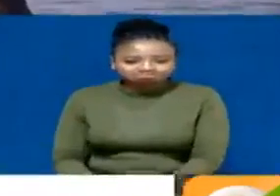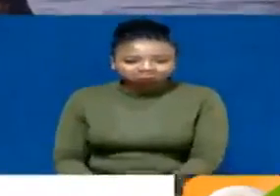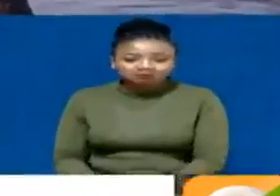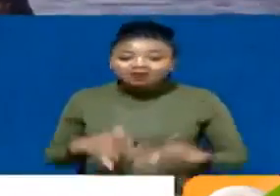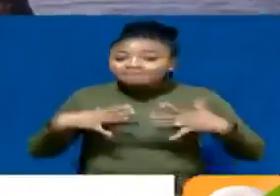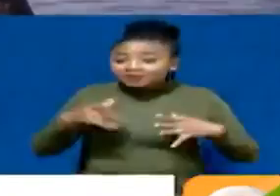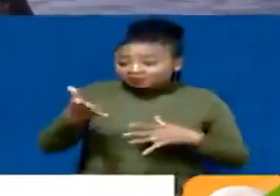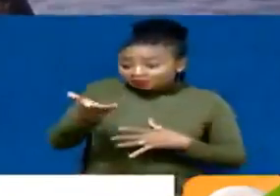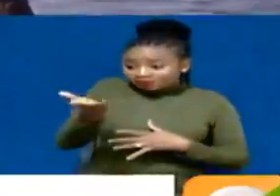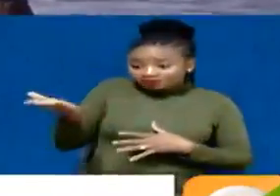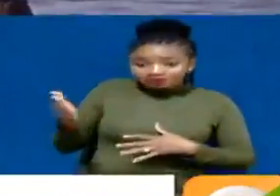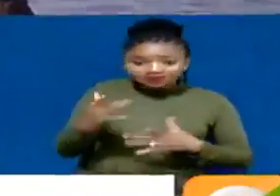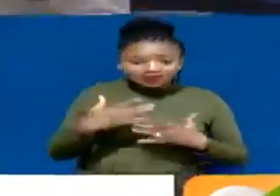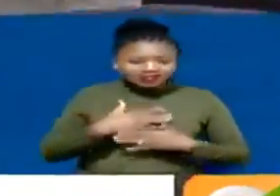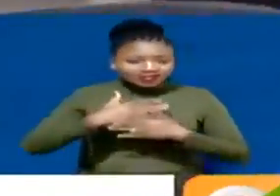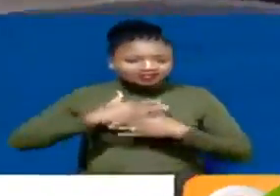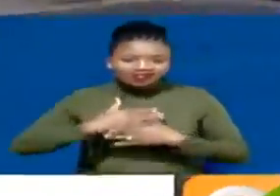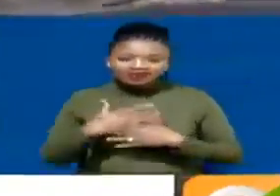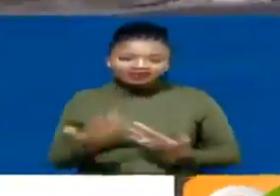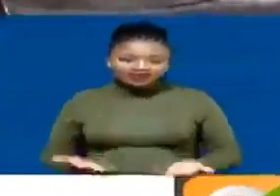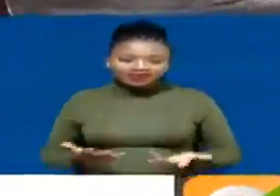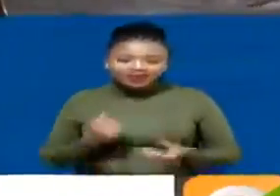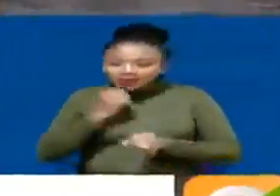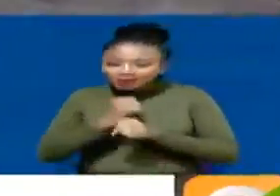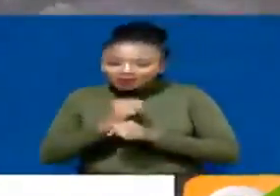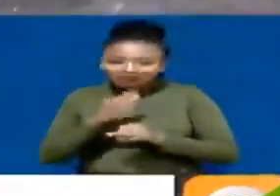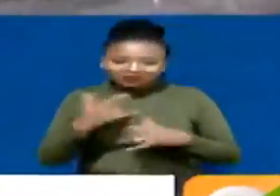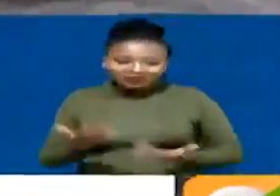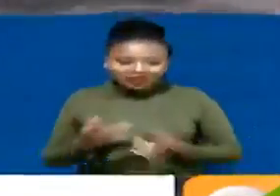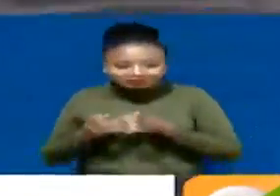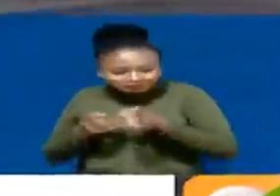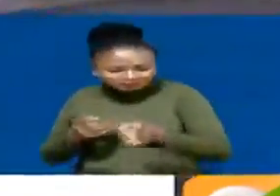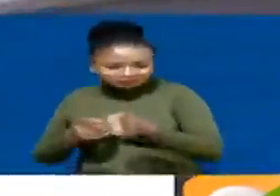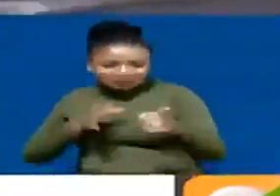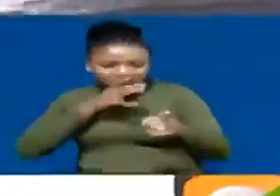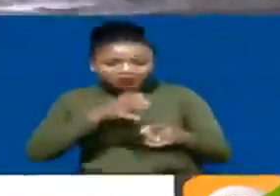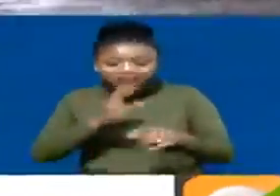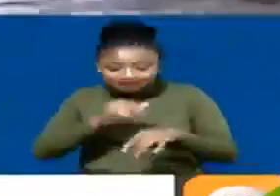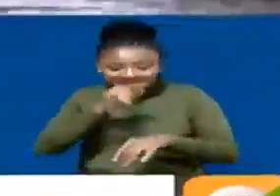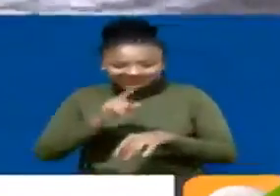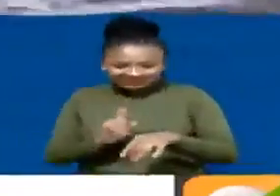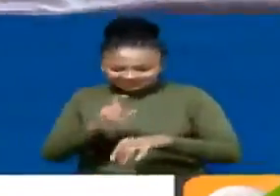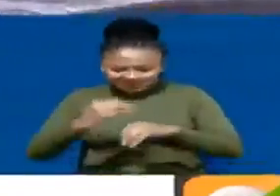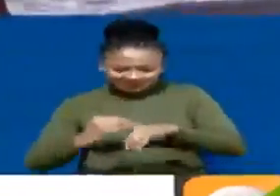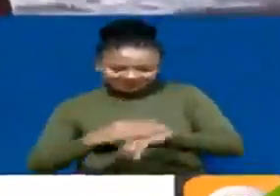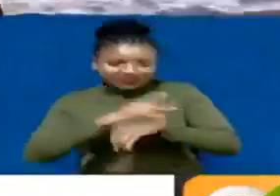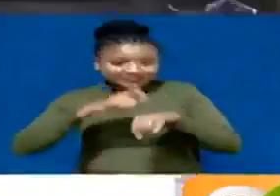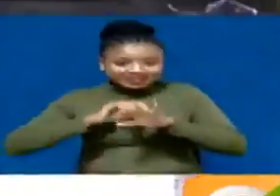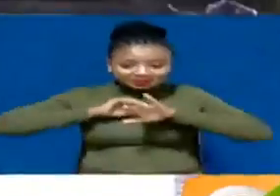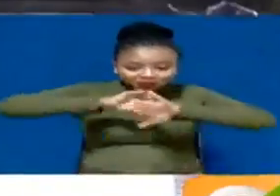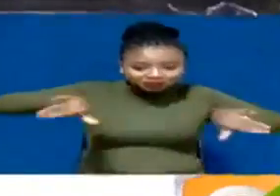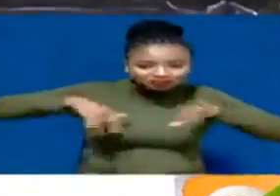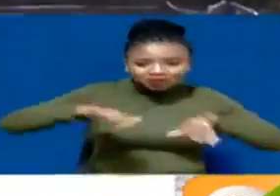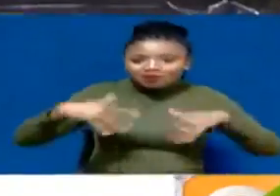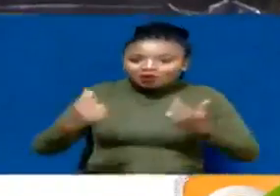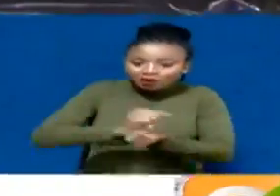Maisha ya wenyeji hapa yanaandamana na maji. Viini vinavyosababisha kichocho huingia mwilini mwa mtu anapoogelea,